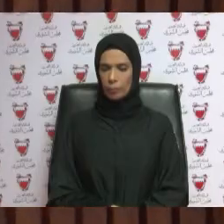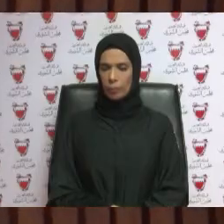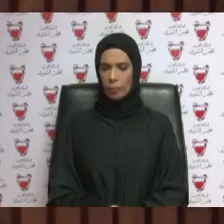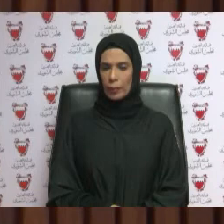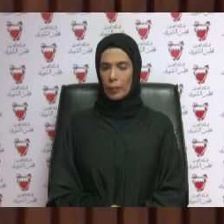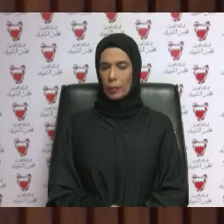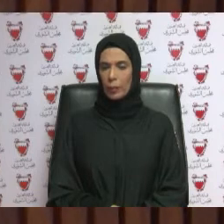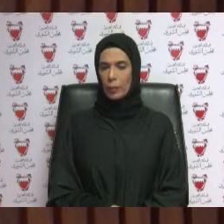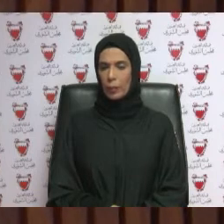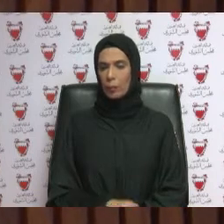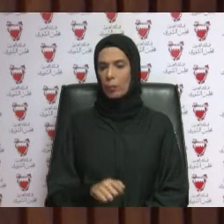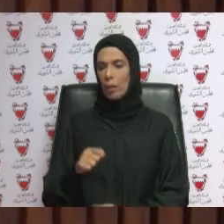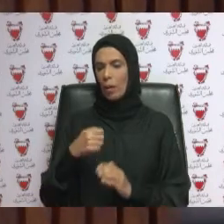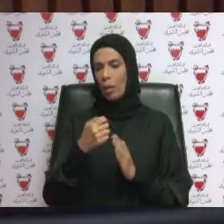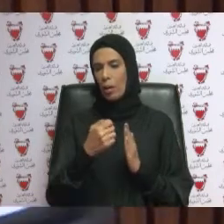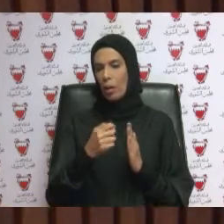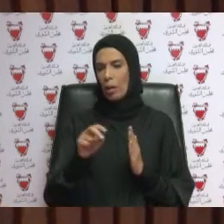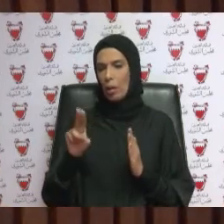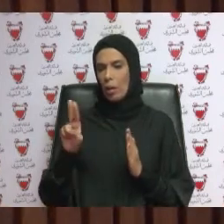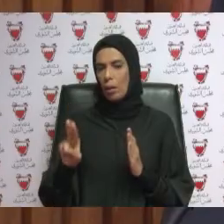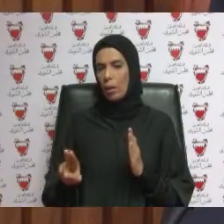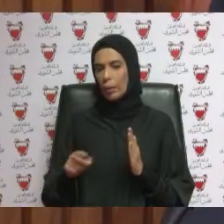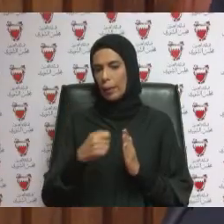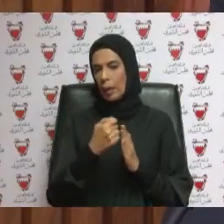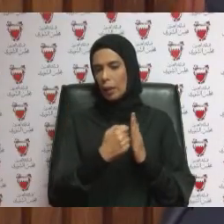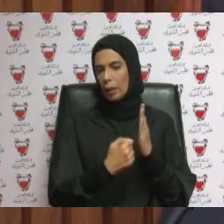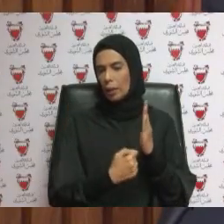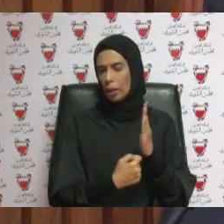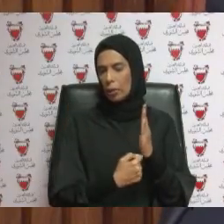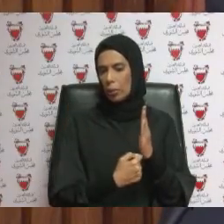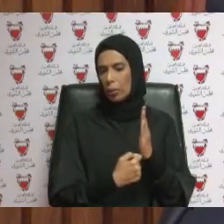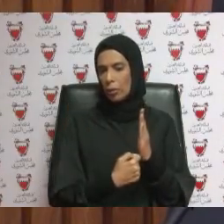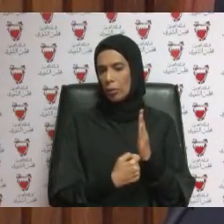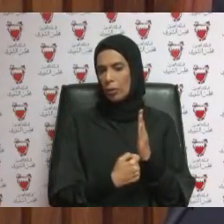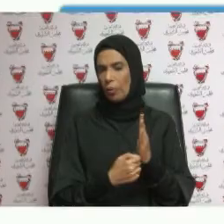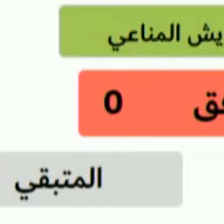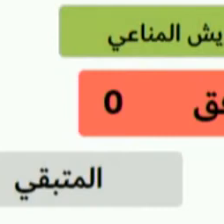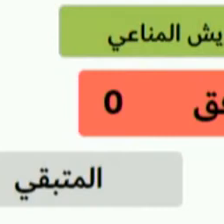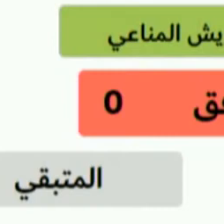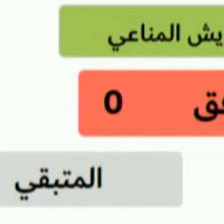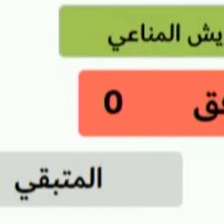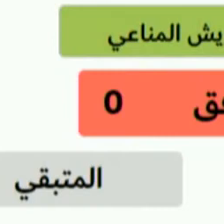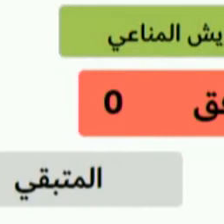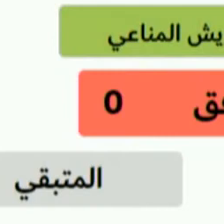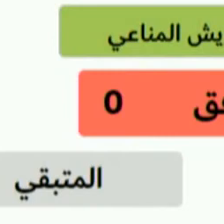بداية أطلب تثبيت التقرير في مضبطة الجلسة. الموافقون على تثبيت التقرير في المضبطة؟